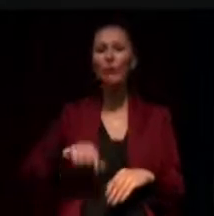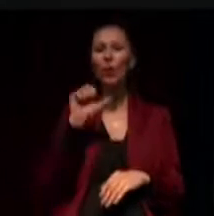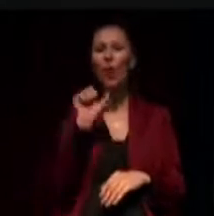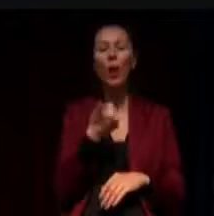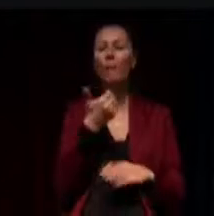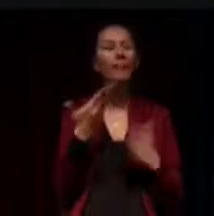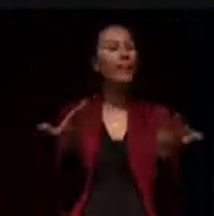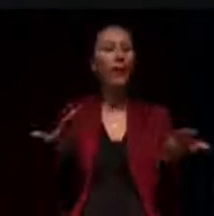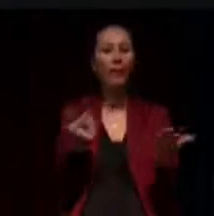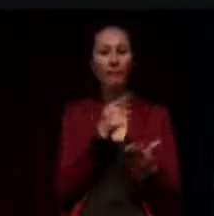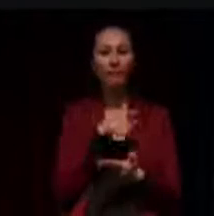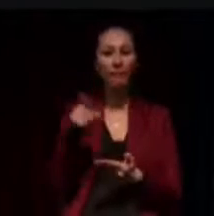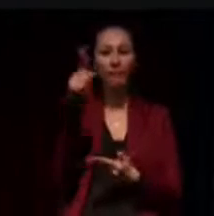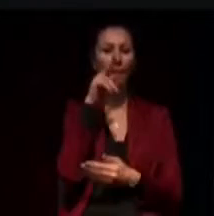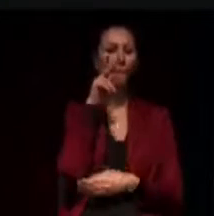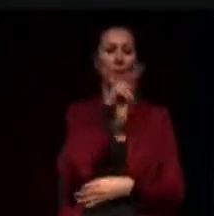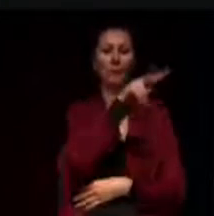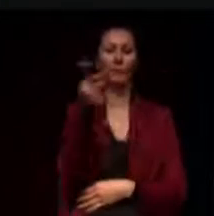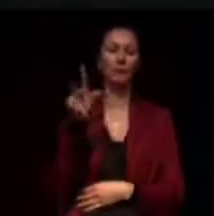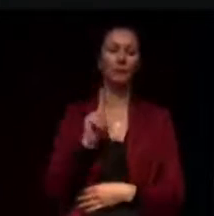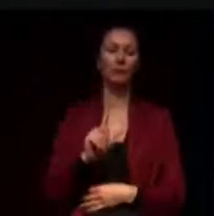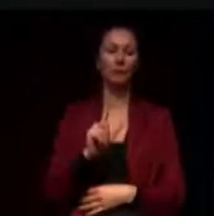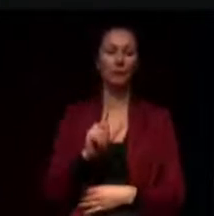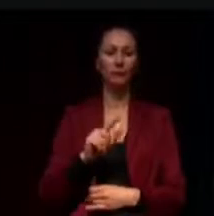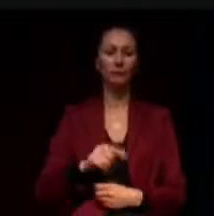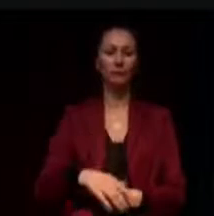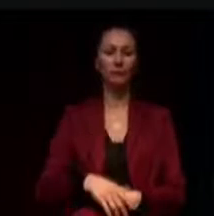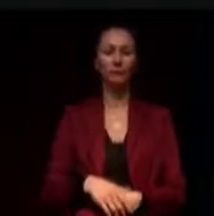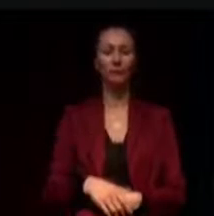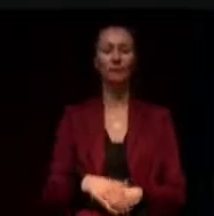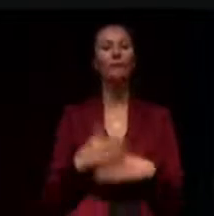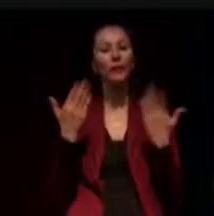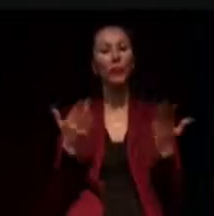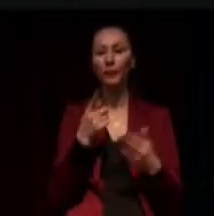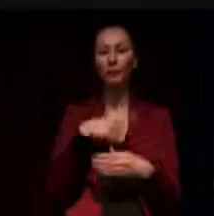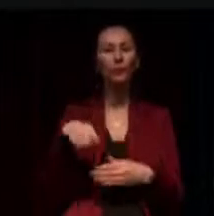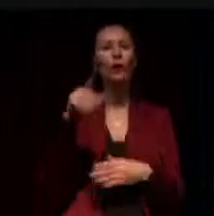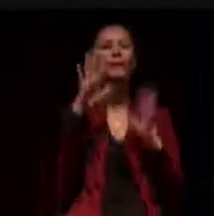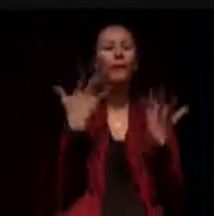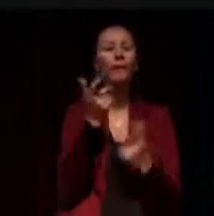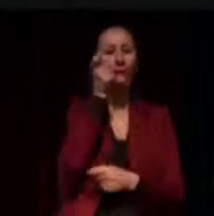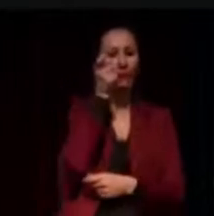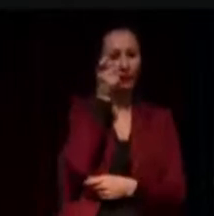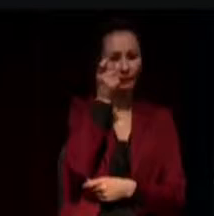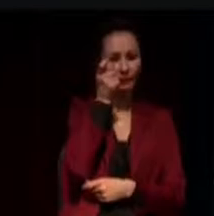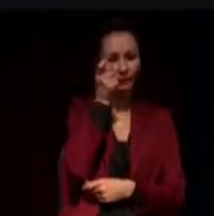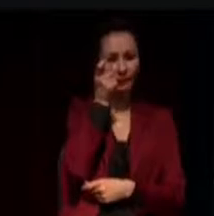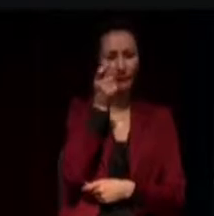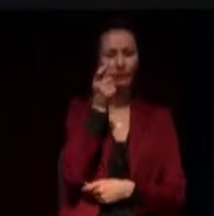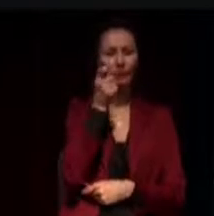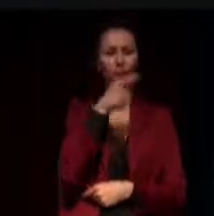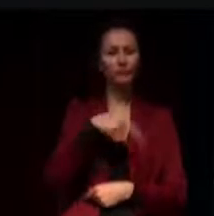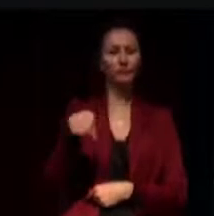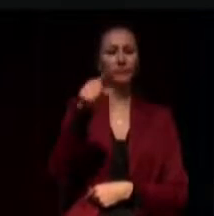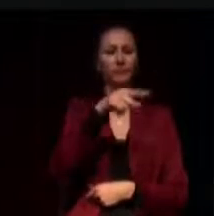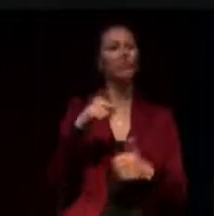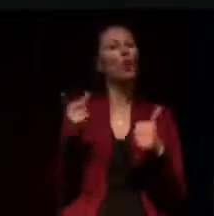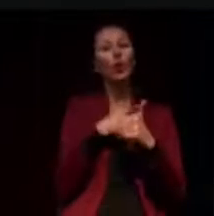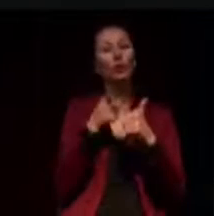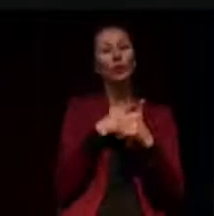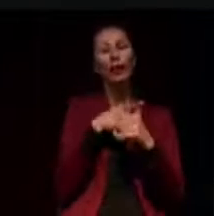öncelikleri nelerdir? Bunlara bakılması gerekir. Tabii bunlara ne kadar dikkat edilmiş? Bu